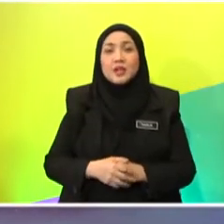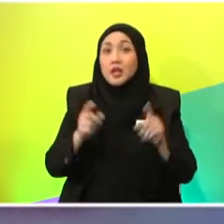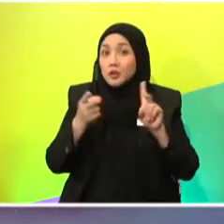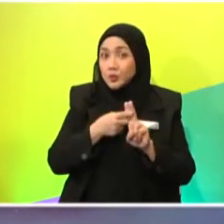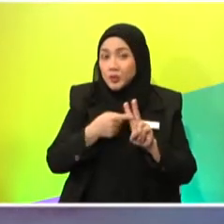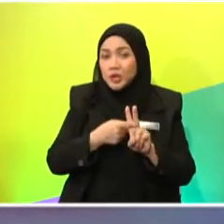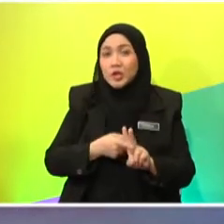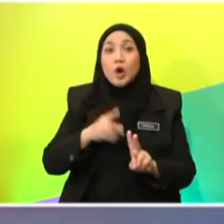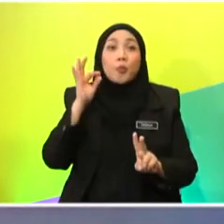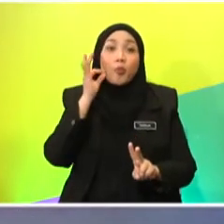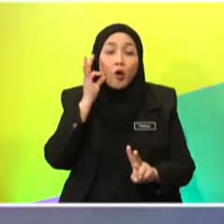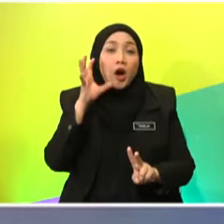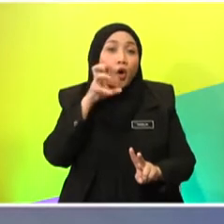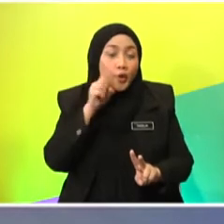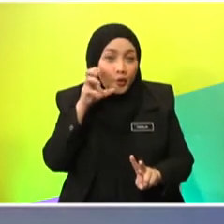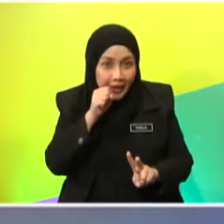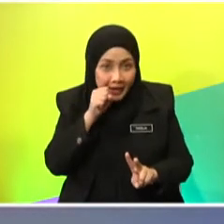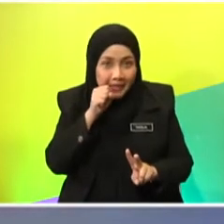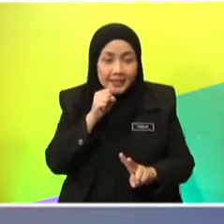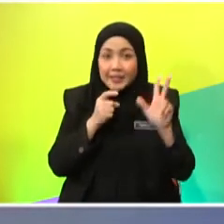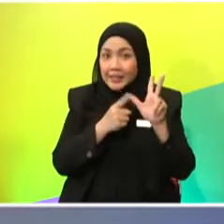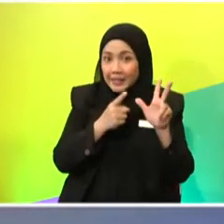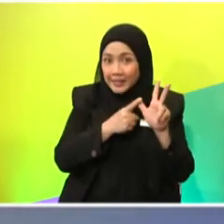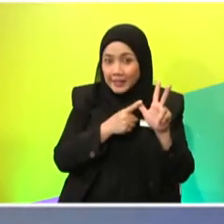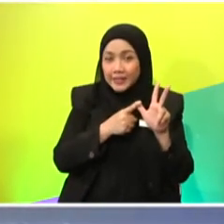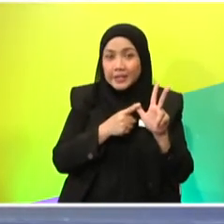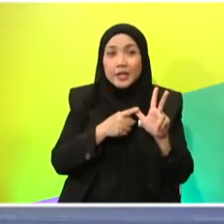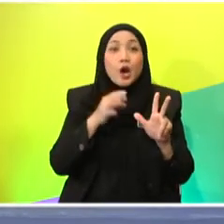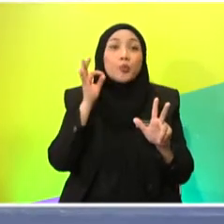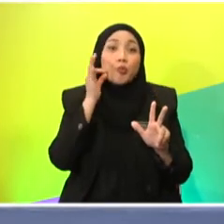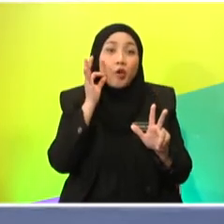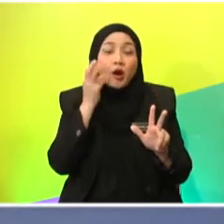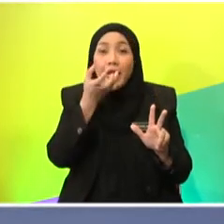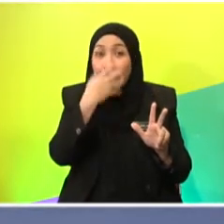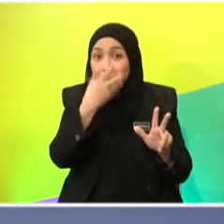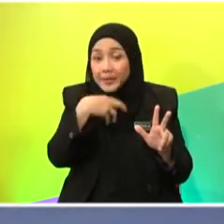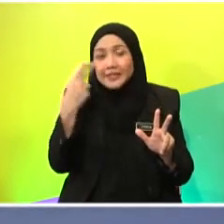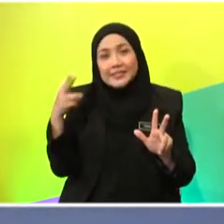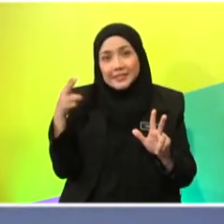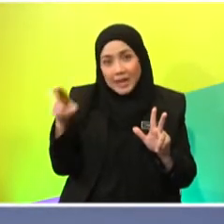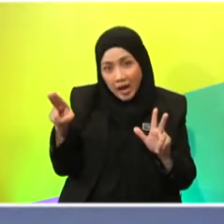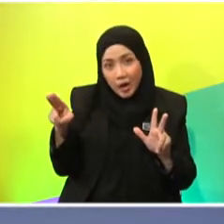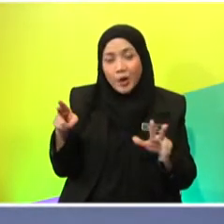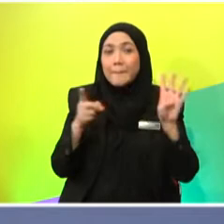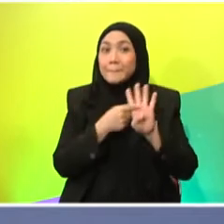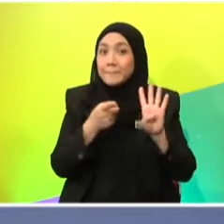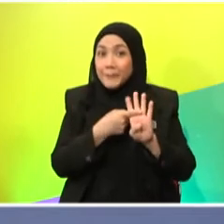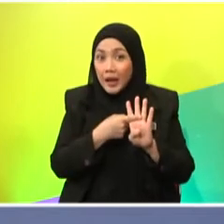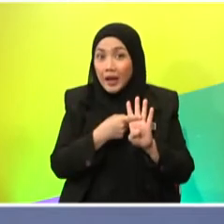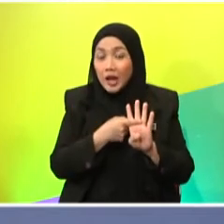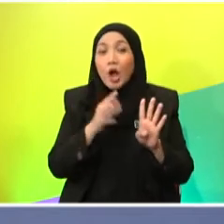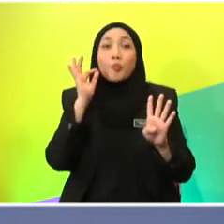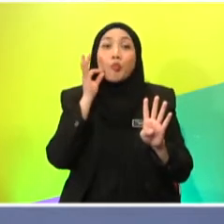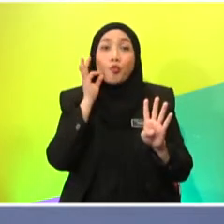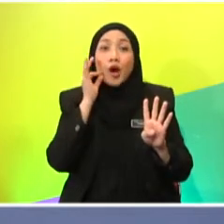orange ya yang ketiga buah apel hijau ia betul yang keempat buah apel